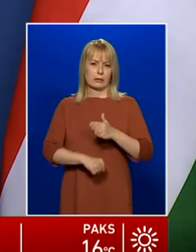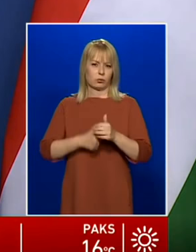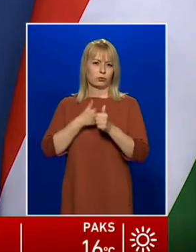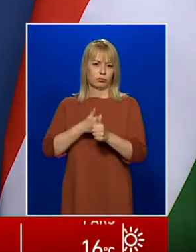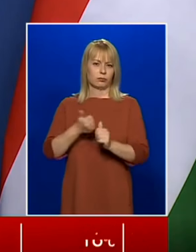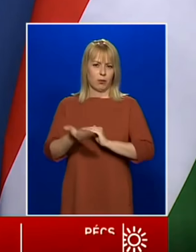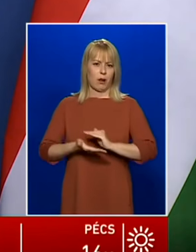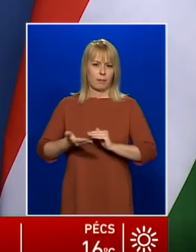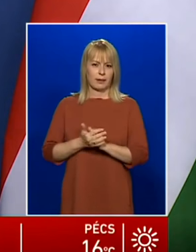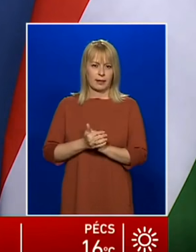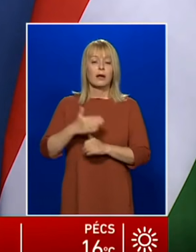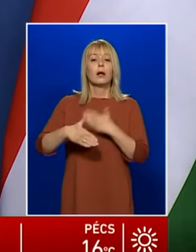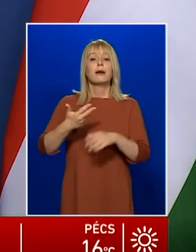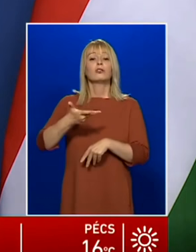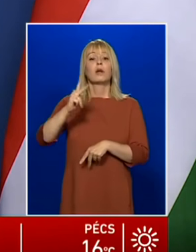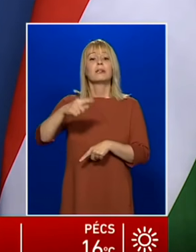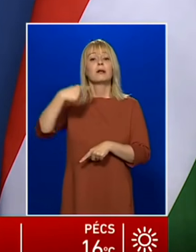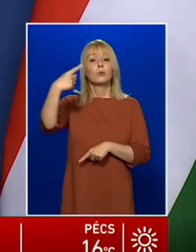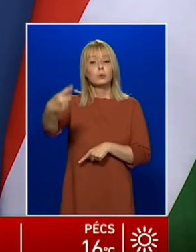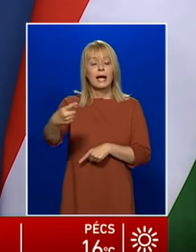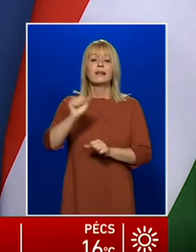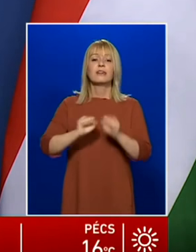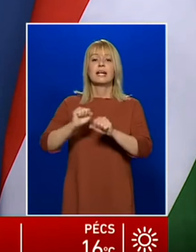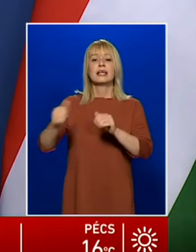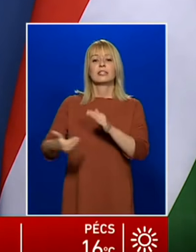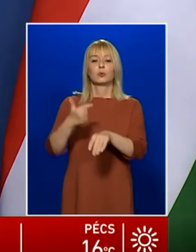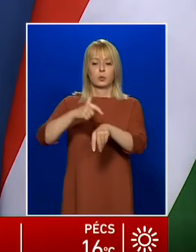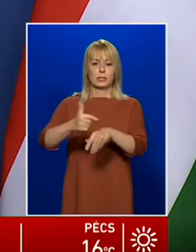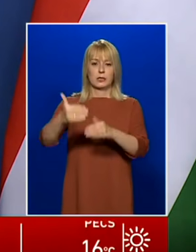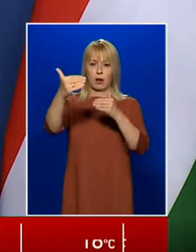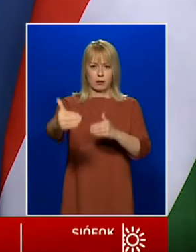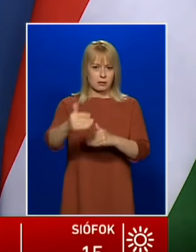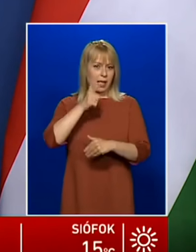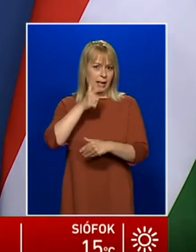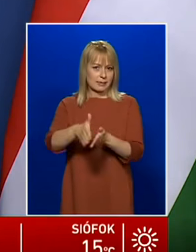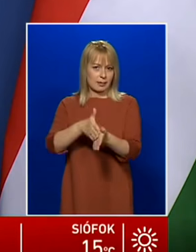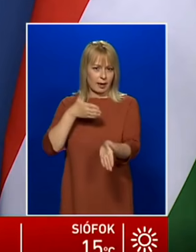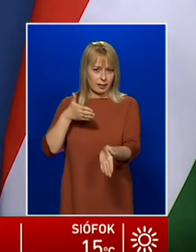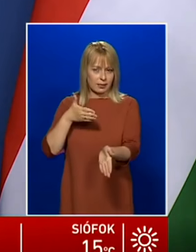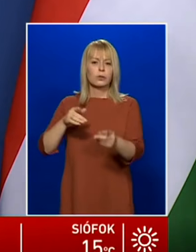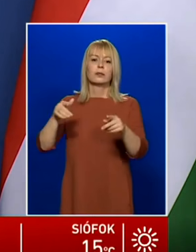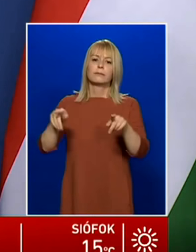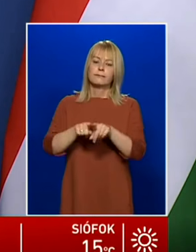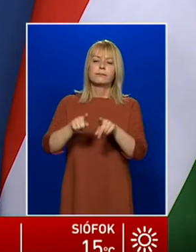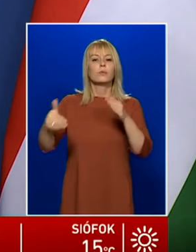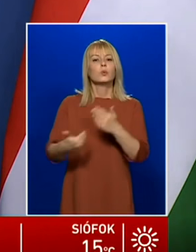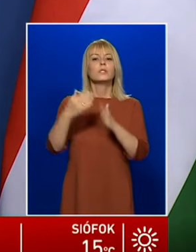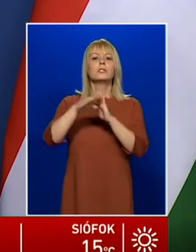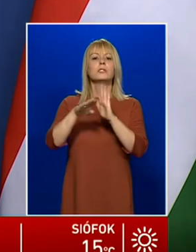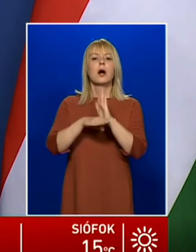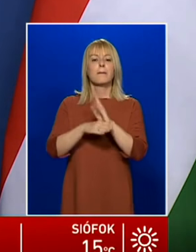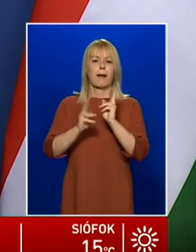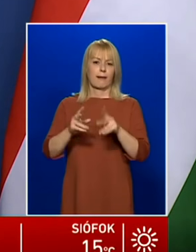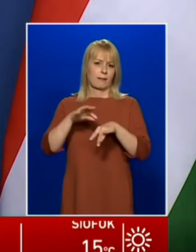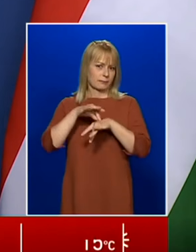Május 3-a után a védekezés új szakasza kezdődik majd el. Olyan új szabályrendszert kell megalkotnunk,